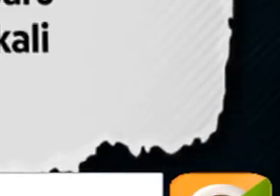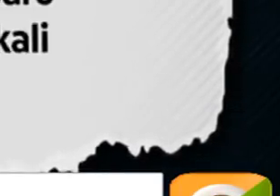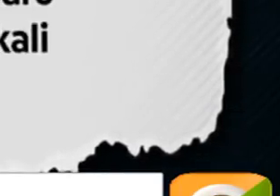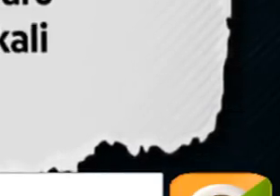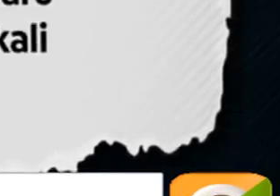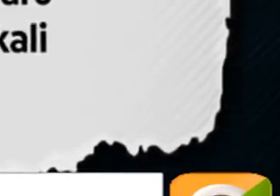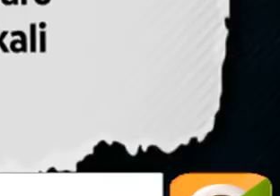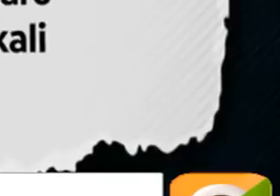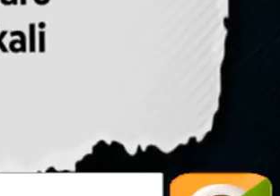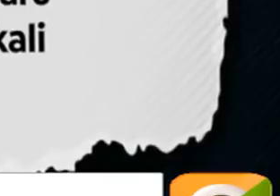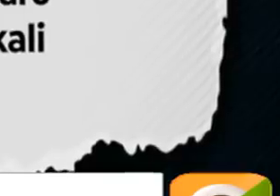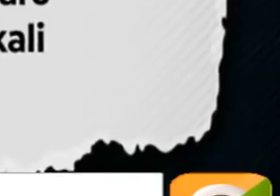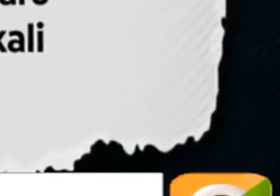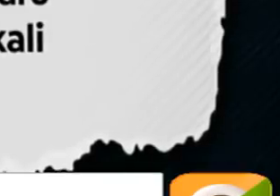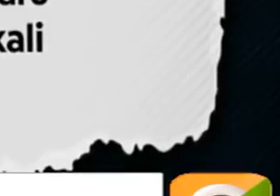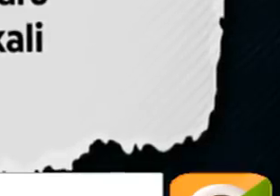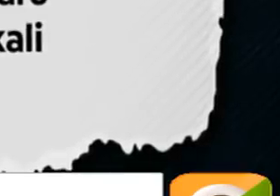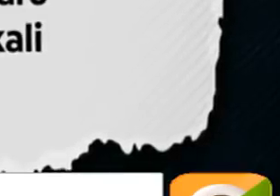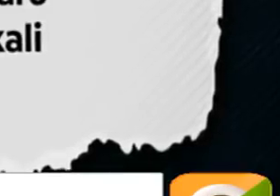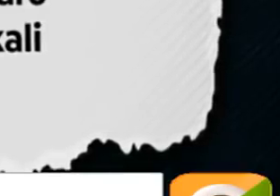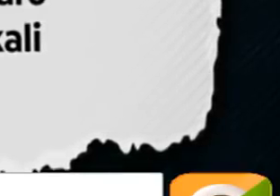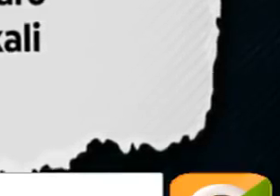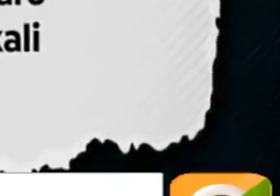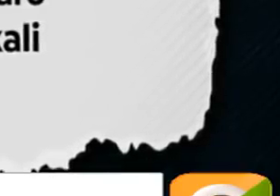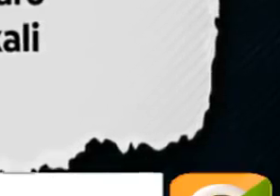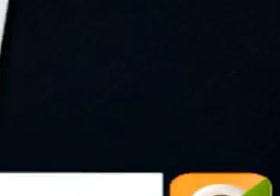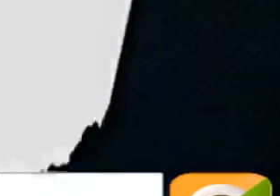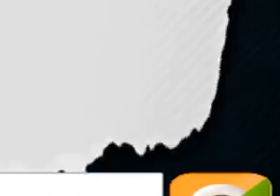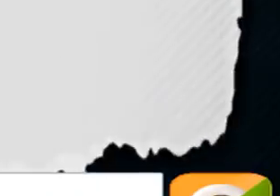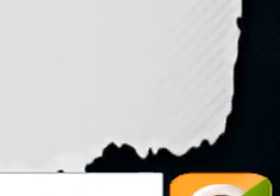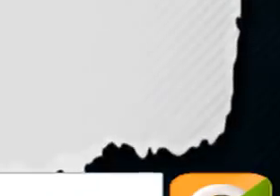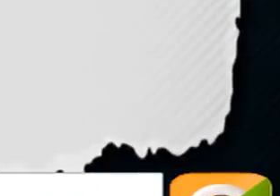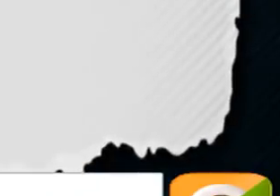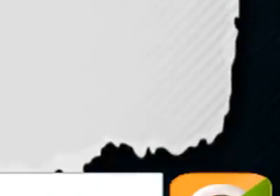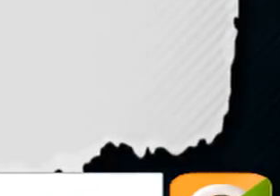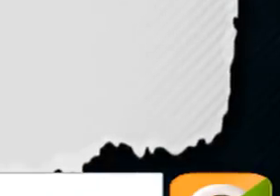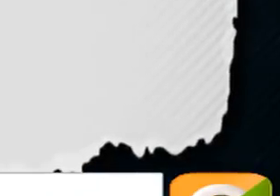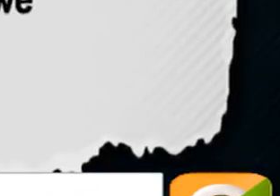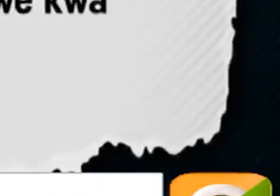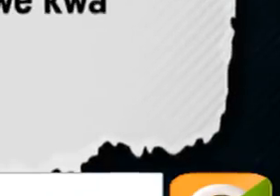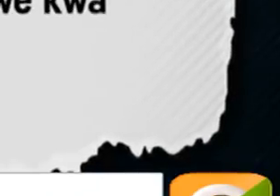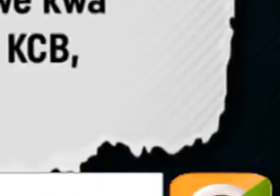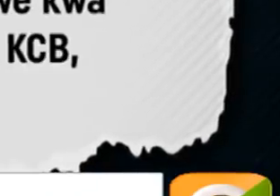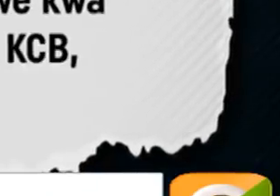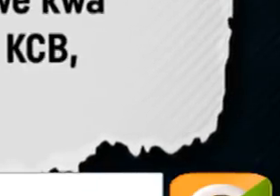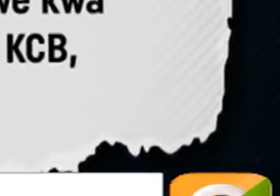Equity mjini Thika zirejeshwe kwenye kikapu cha umma kupitia akaunti ya EACC kwenye benki ya